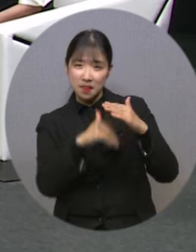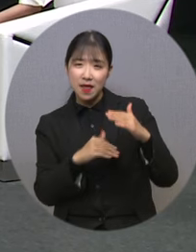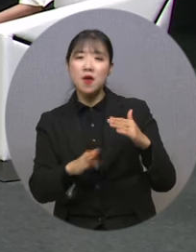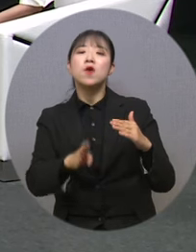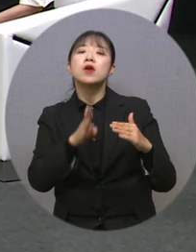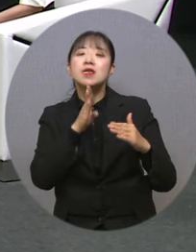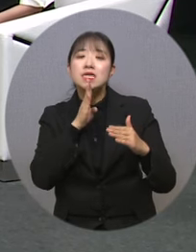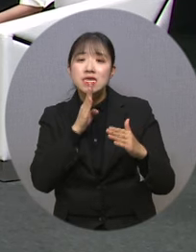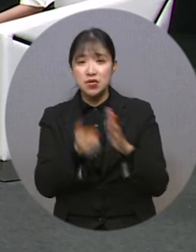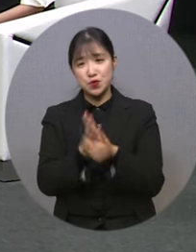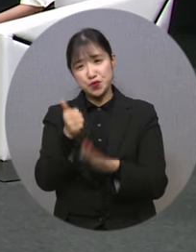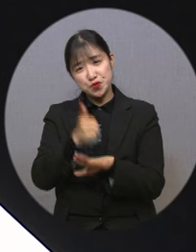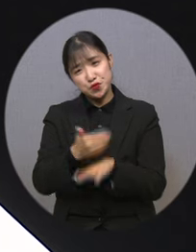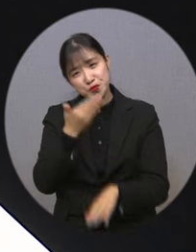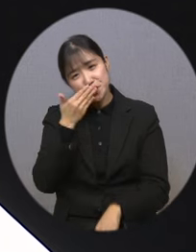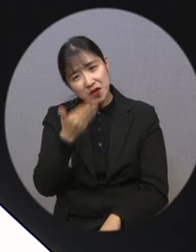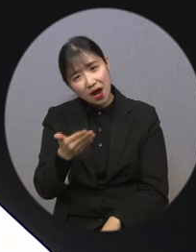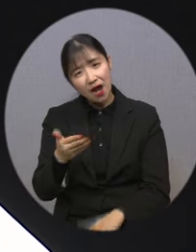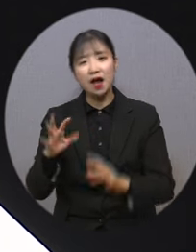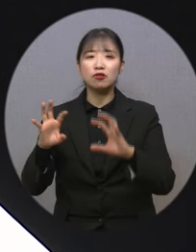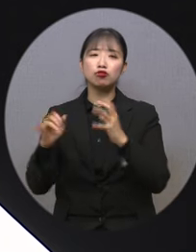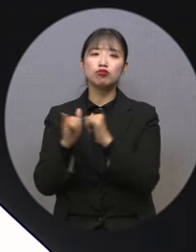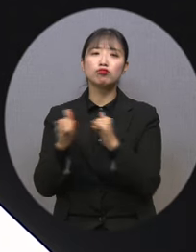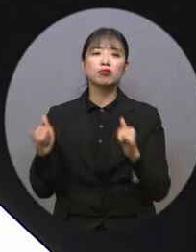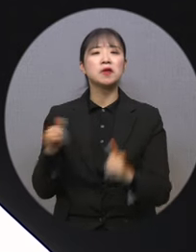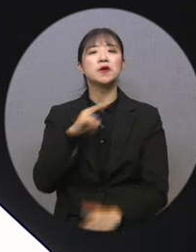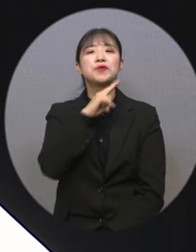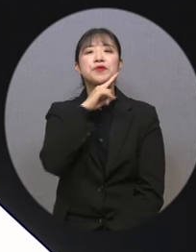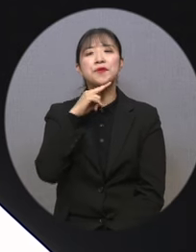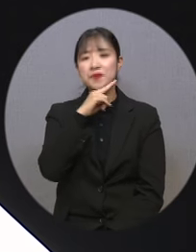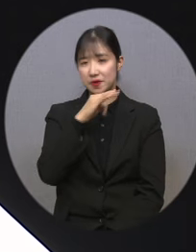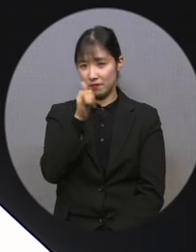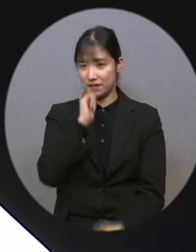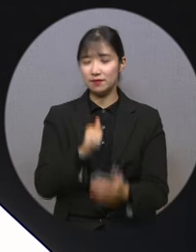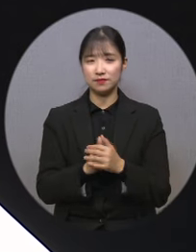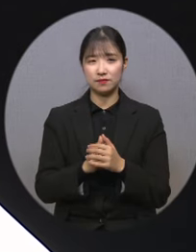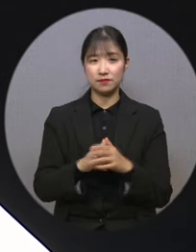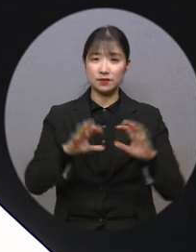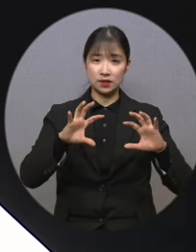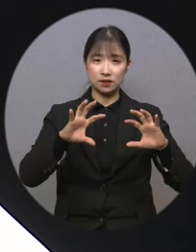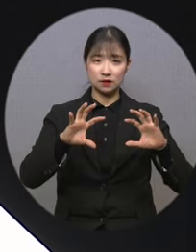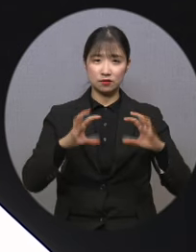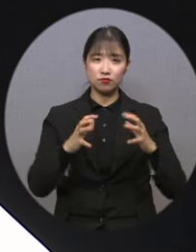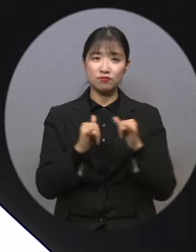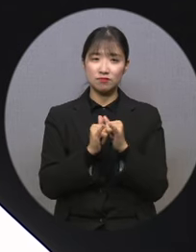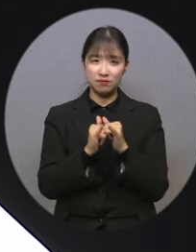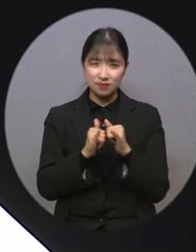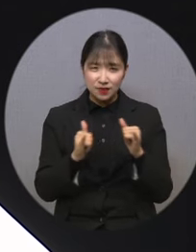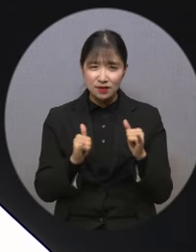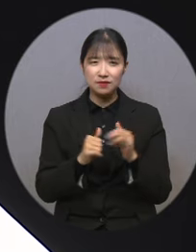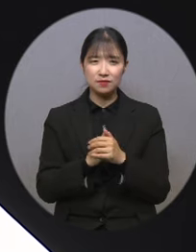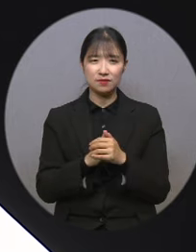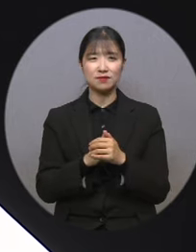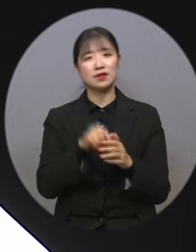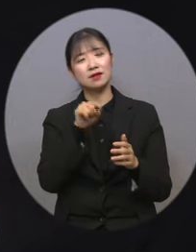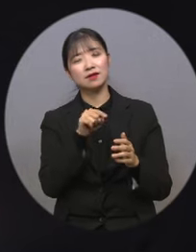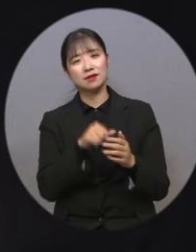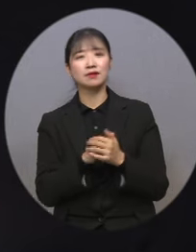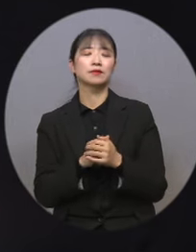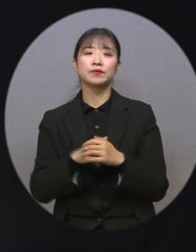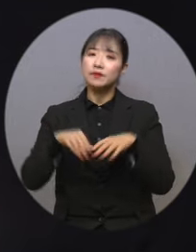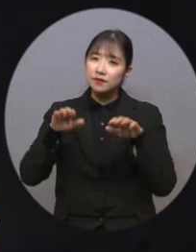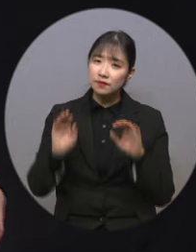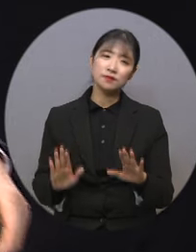있느냐? 100% 할 수 있습니다. 국민들이 의구심을 갖는다. 국민들이 그거를 좀 실질적으로 지금 보세요.